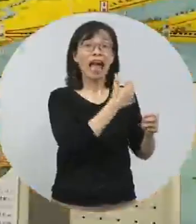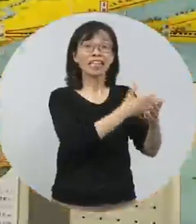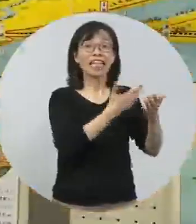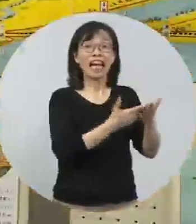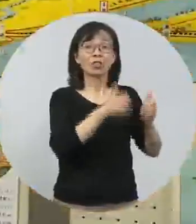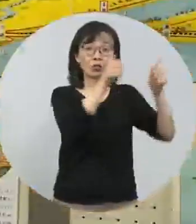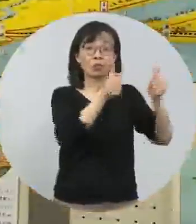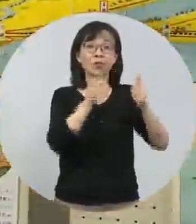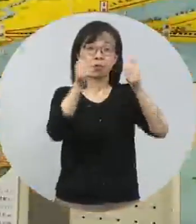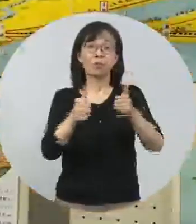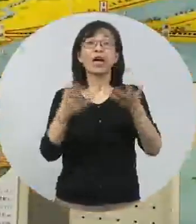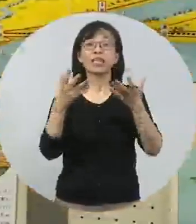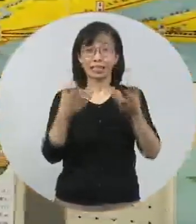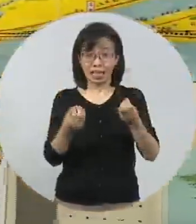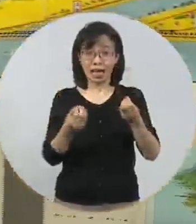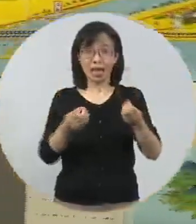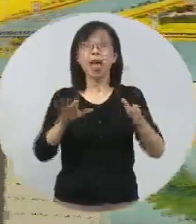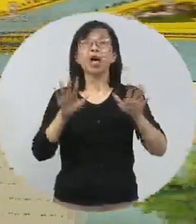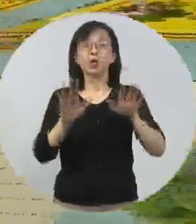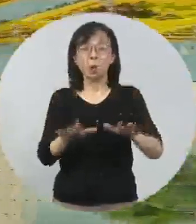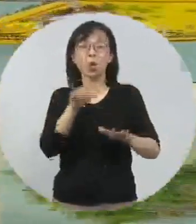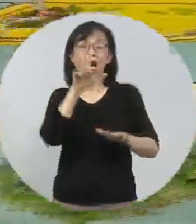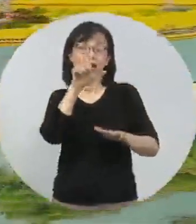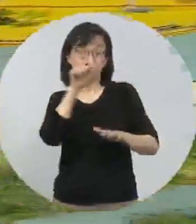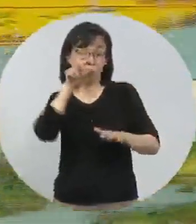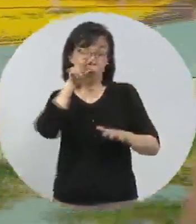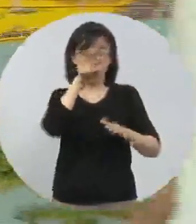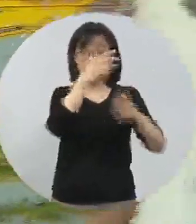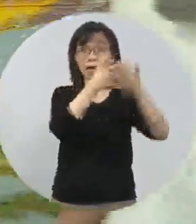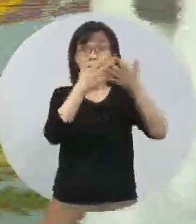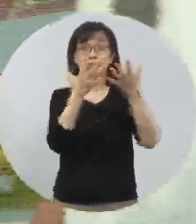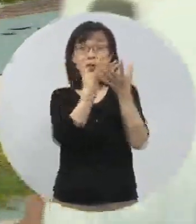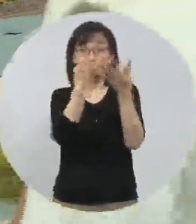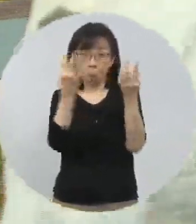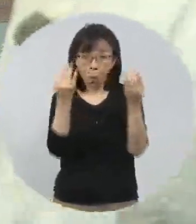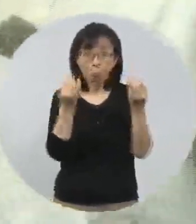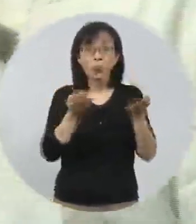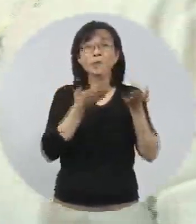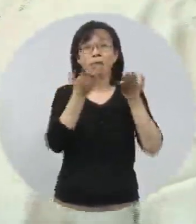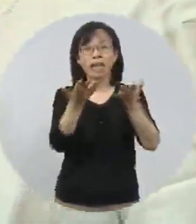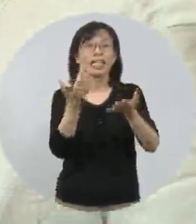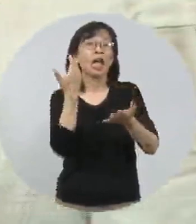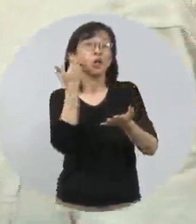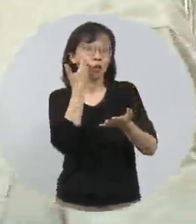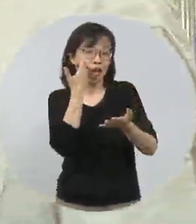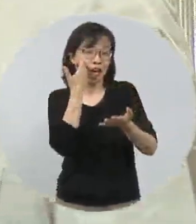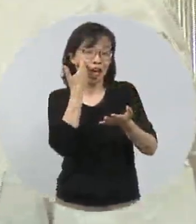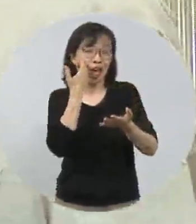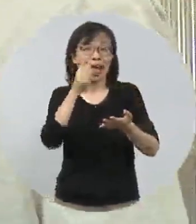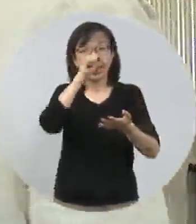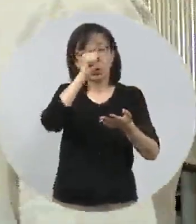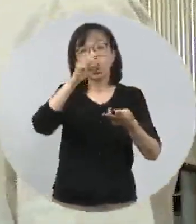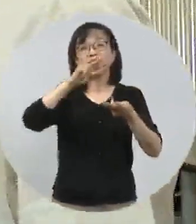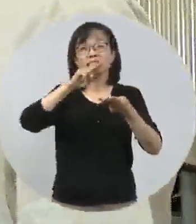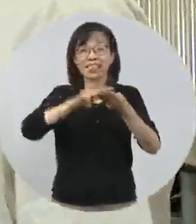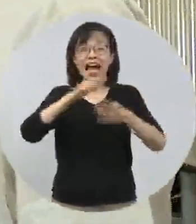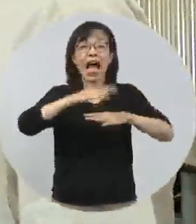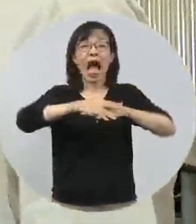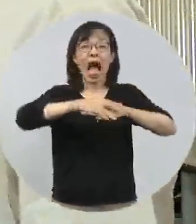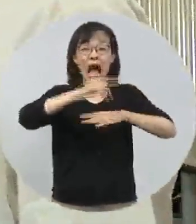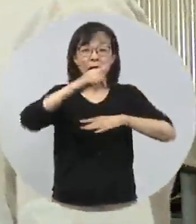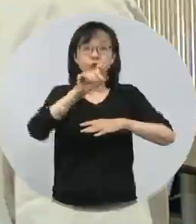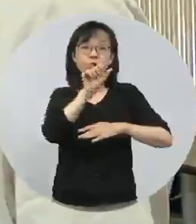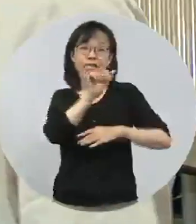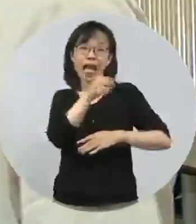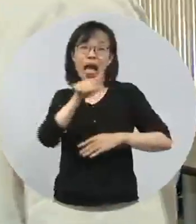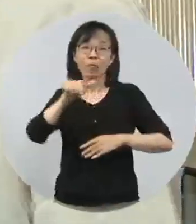今回鳥観図をたくさん出している中で一番多く出していますのは、吉田初三郎さんという、大正から